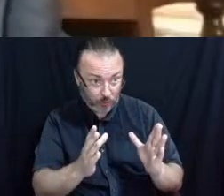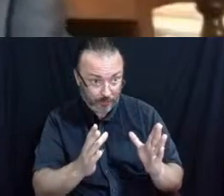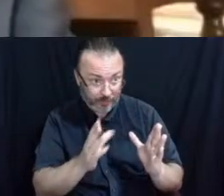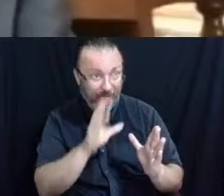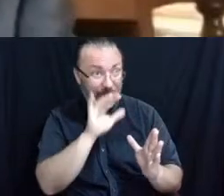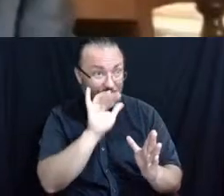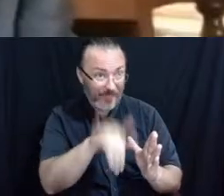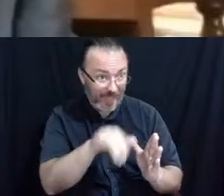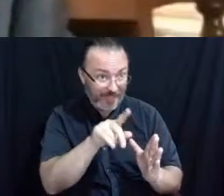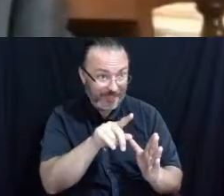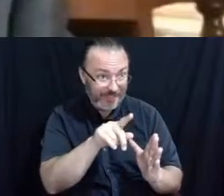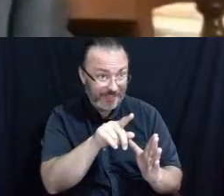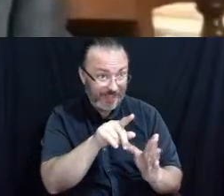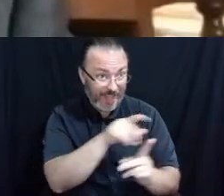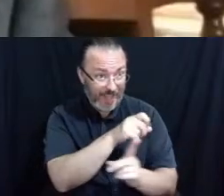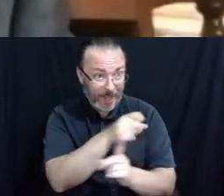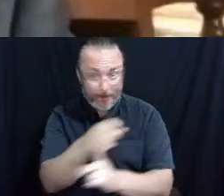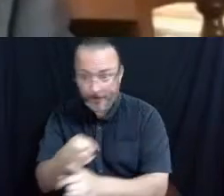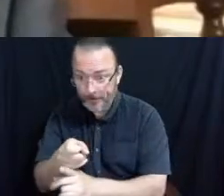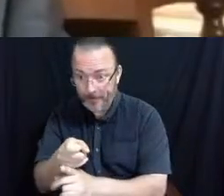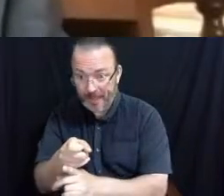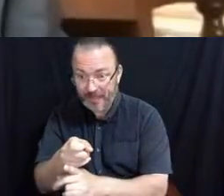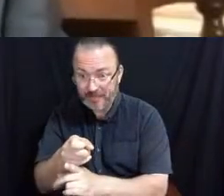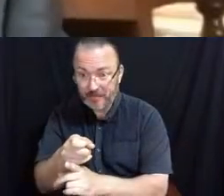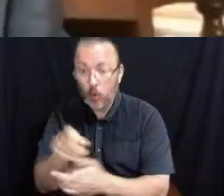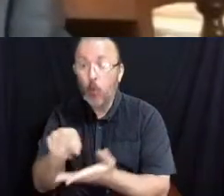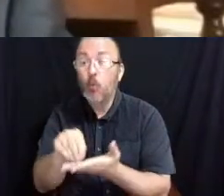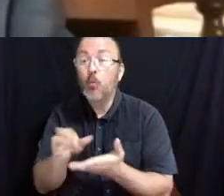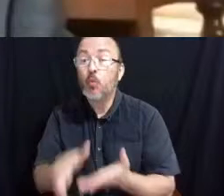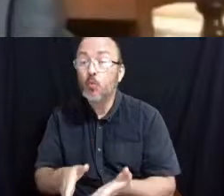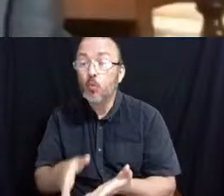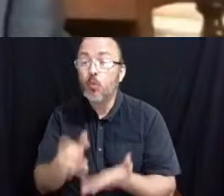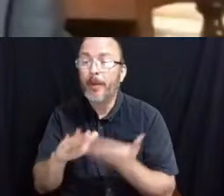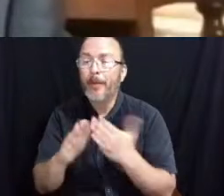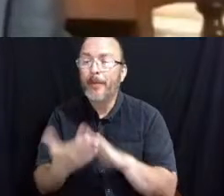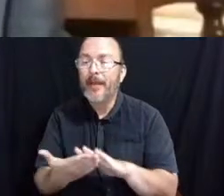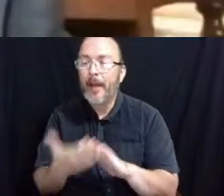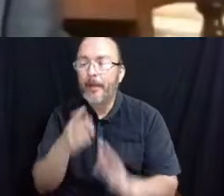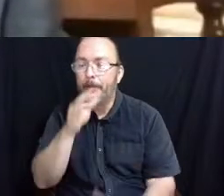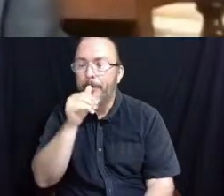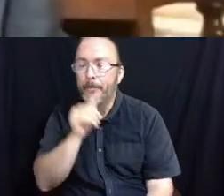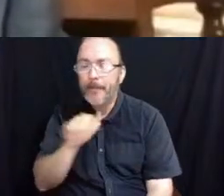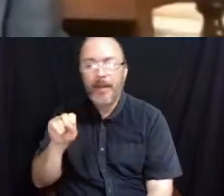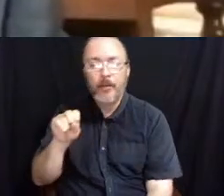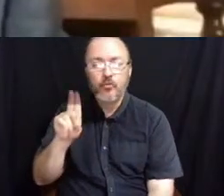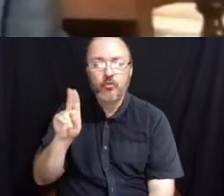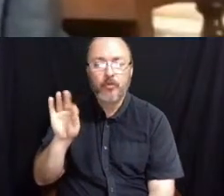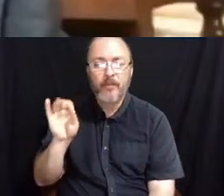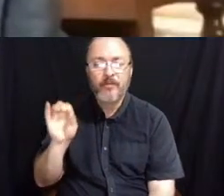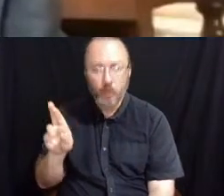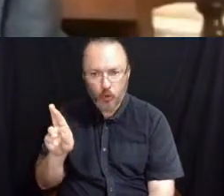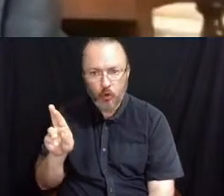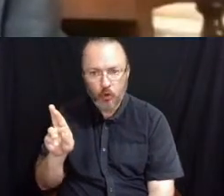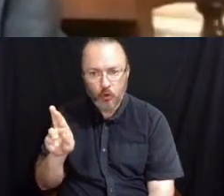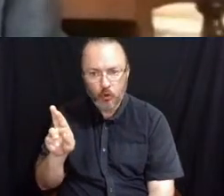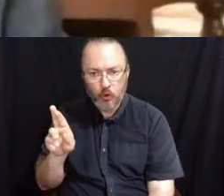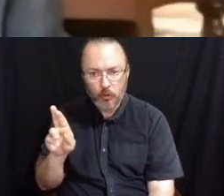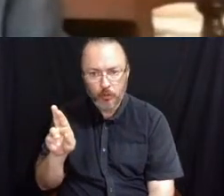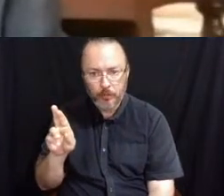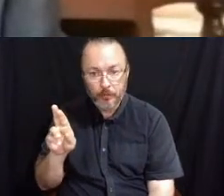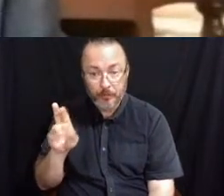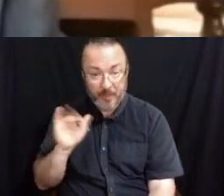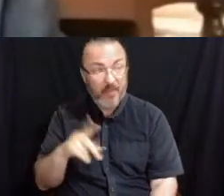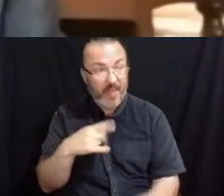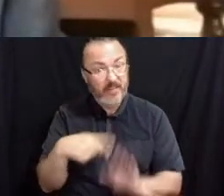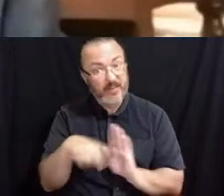cela se traduit directement par les souffrances des apprenants. Cela a un impact